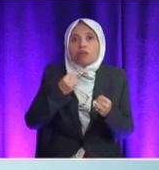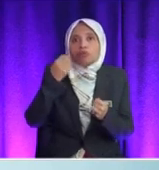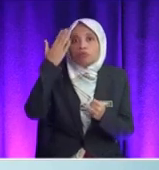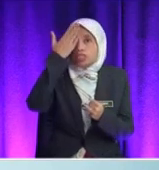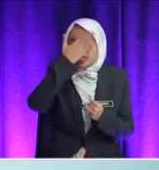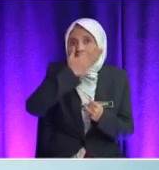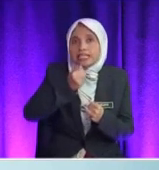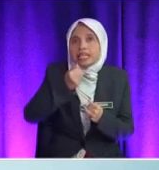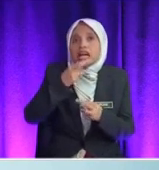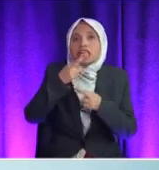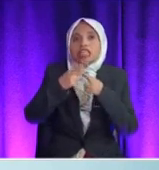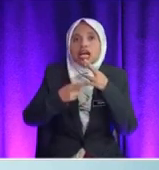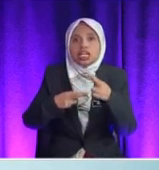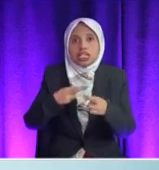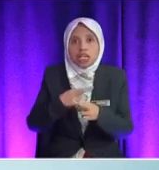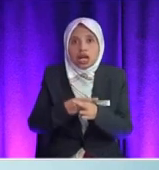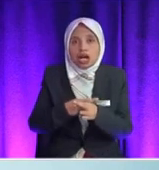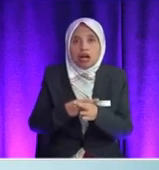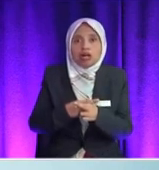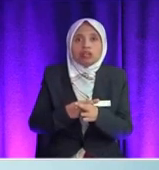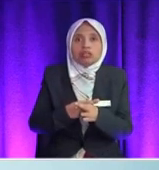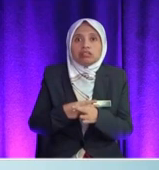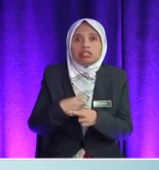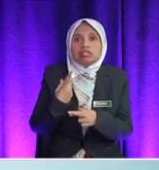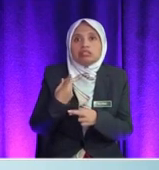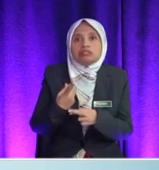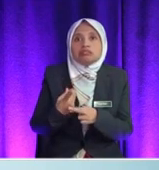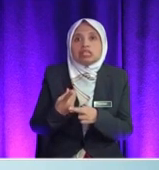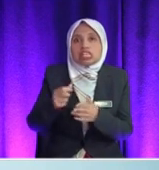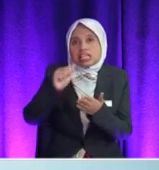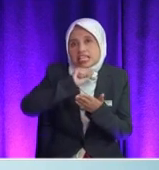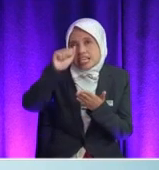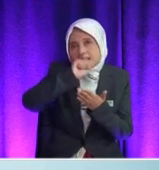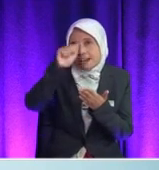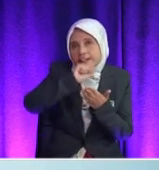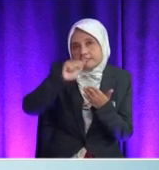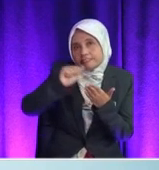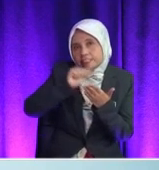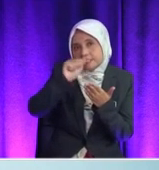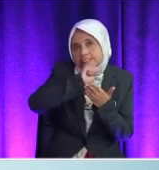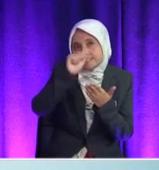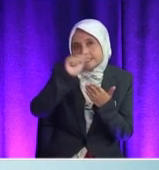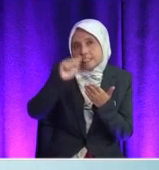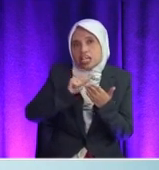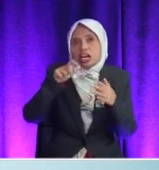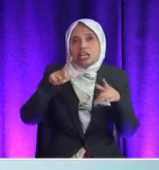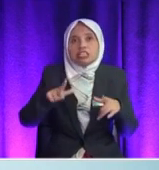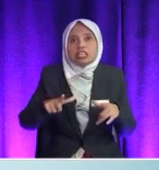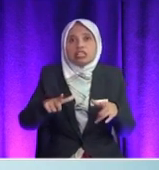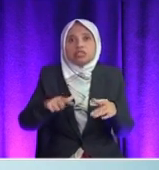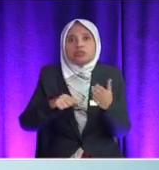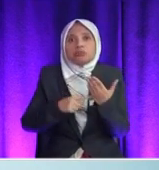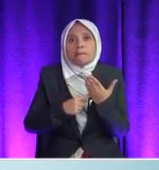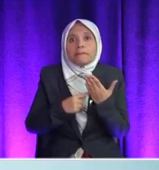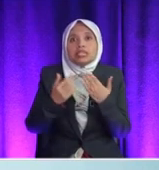eh kita Bunda pengilat hayo ye haha at A Yani eh terletak di pada